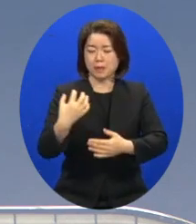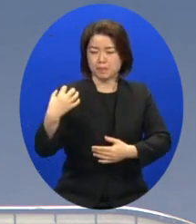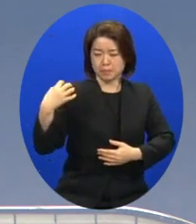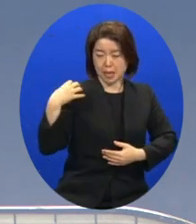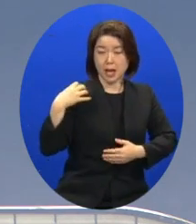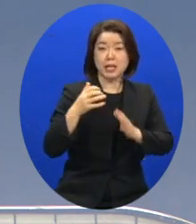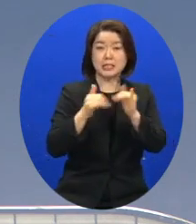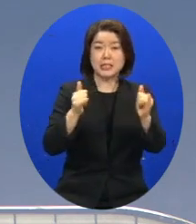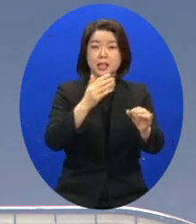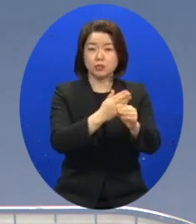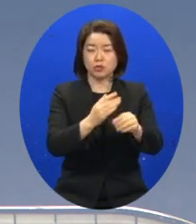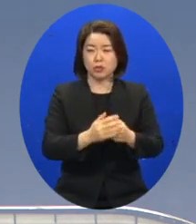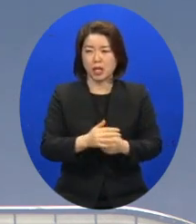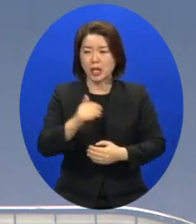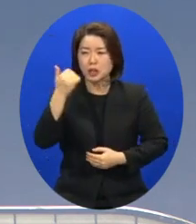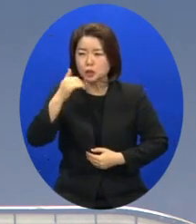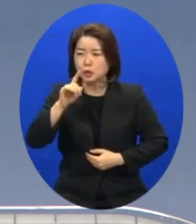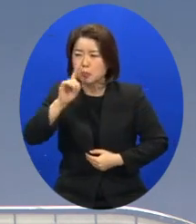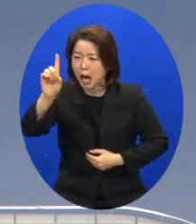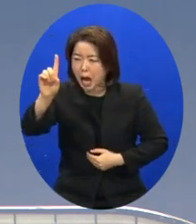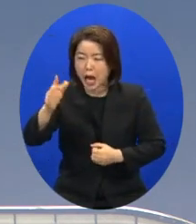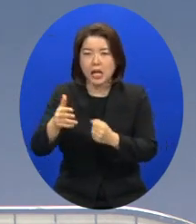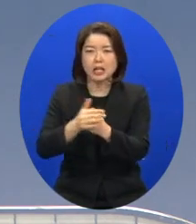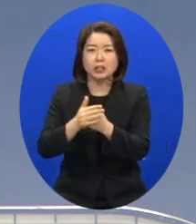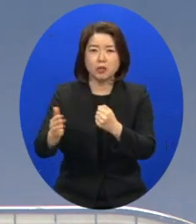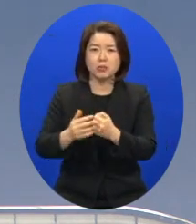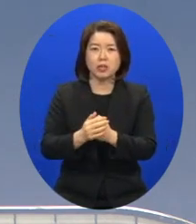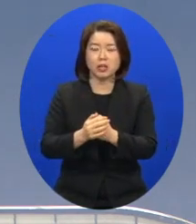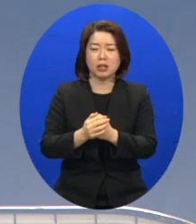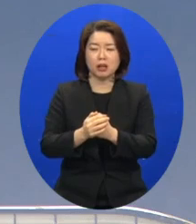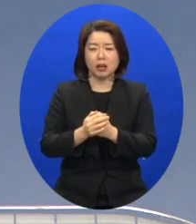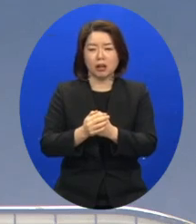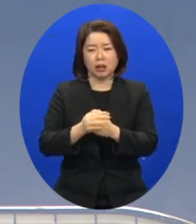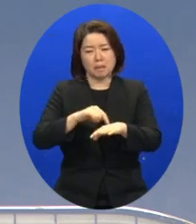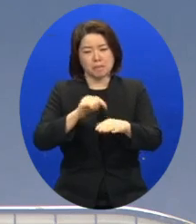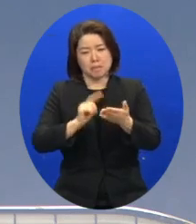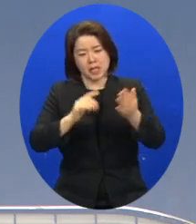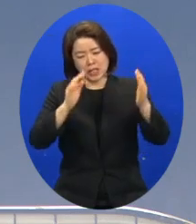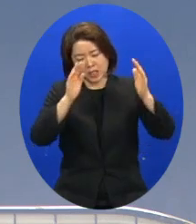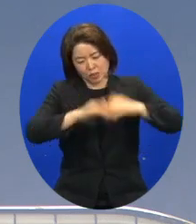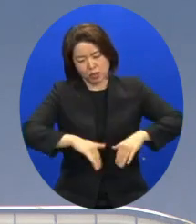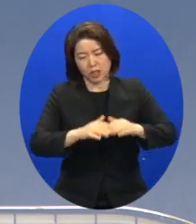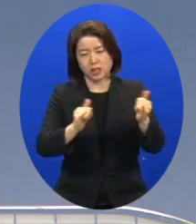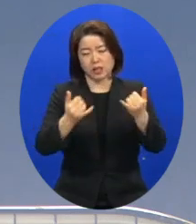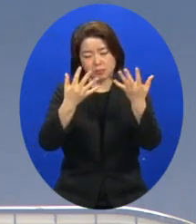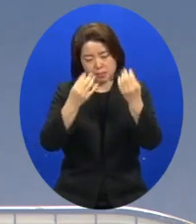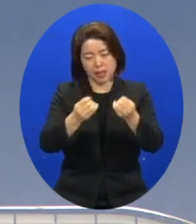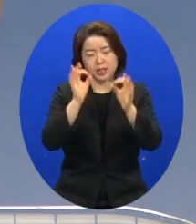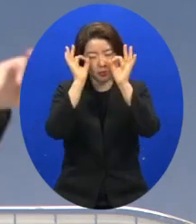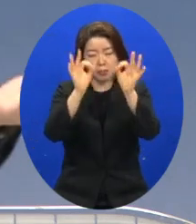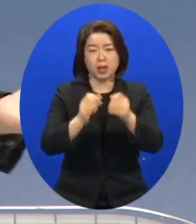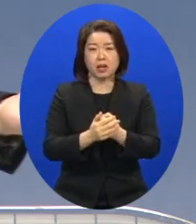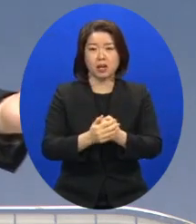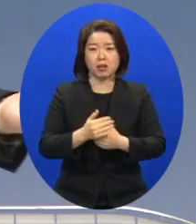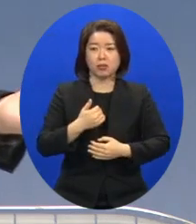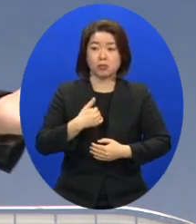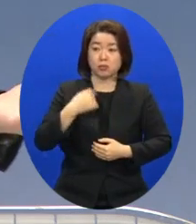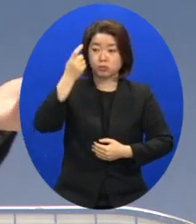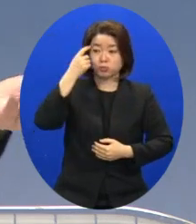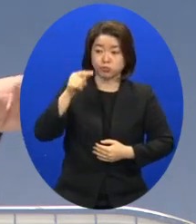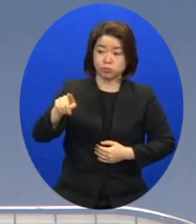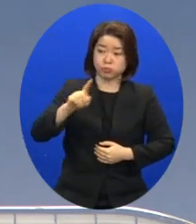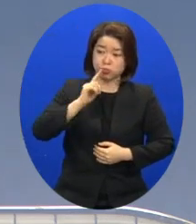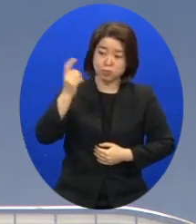어떤 사람의 말 한 마디 때문에 속절없이 무너지는 사람들은 아니 봅니다 내가 왜 이런 말을 듣고